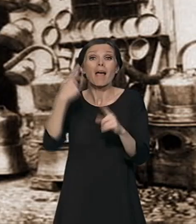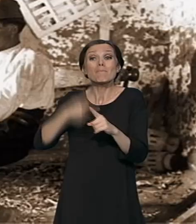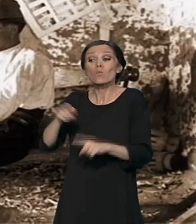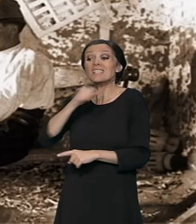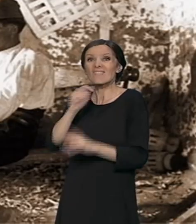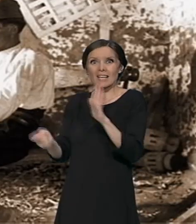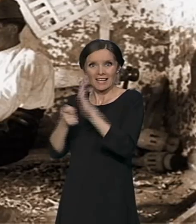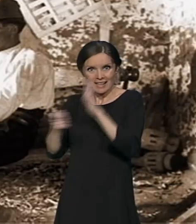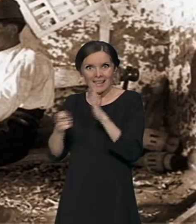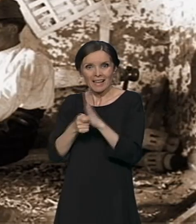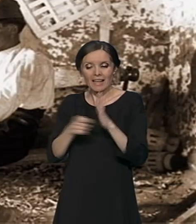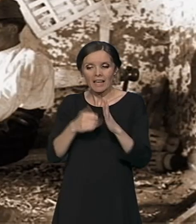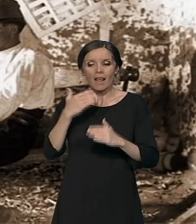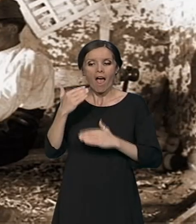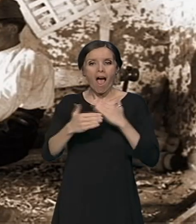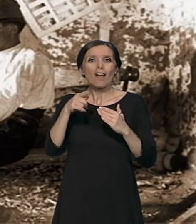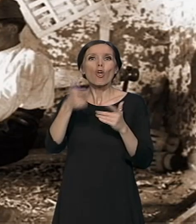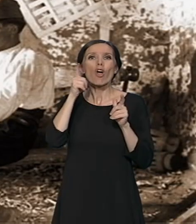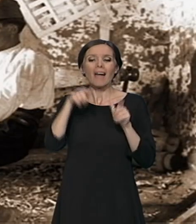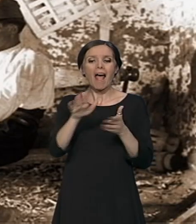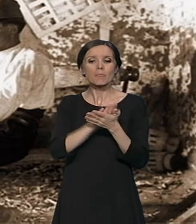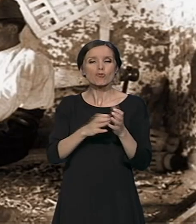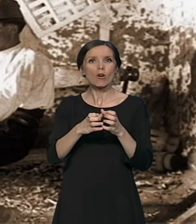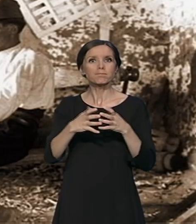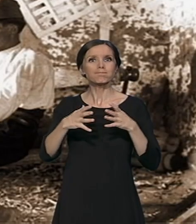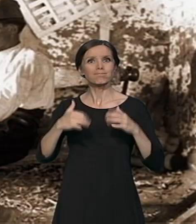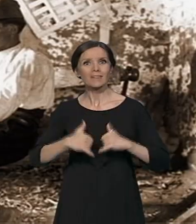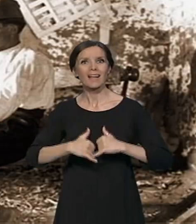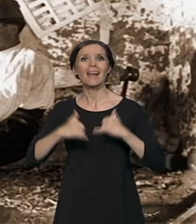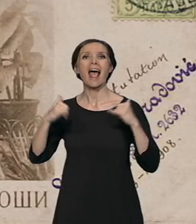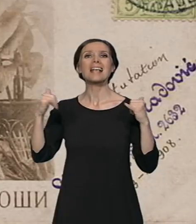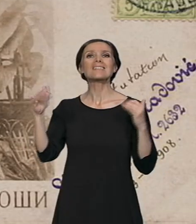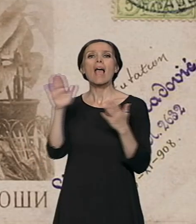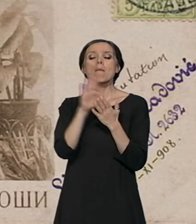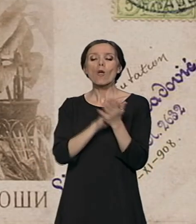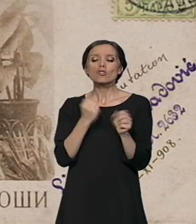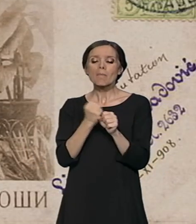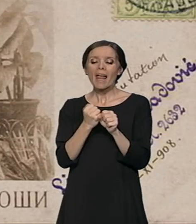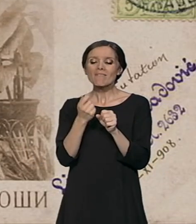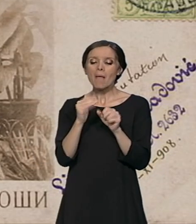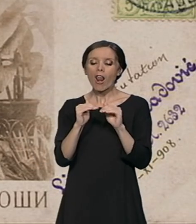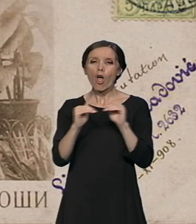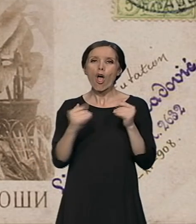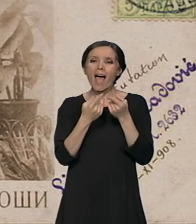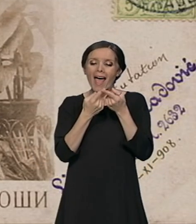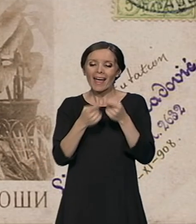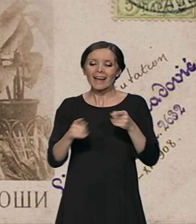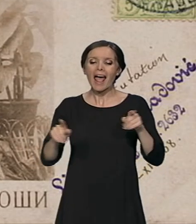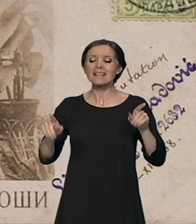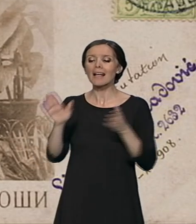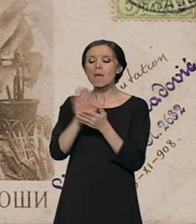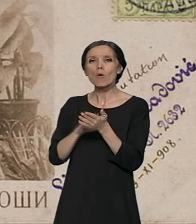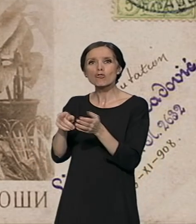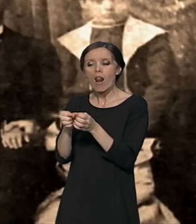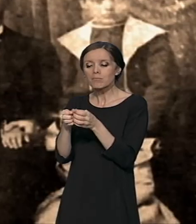gradska naselja počela su da se razvijaju, počelo je društvo da se raslojava i da se stvara dosta tanak sloj srpskih